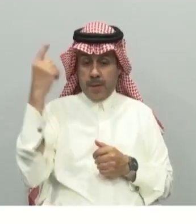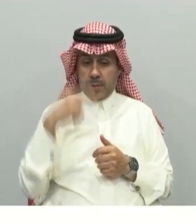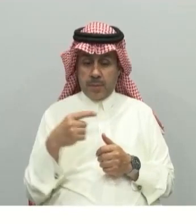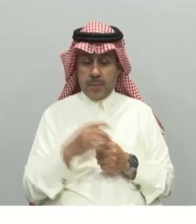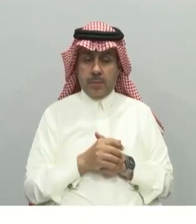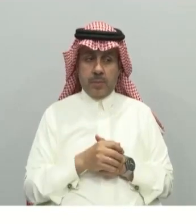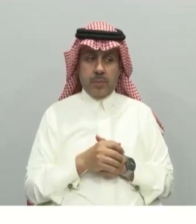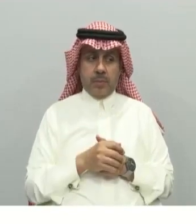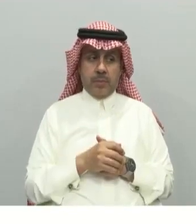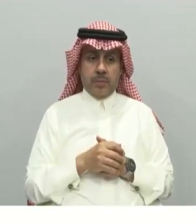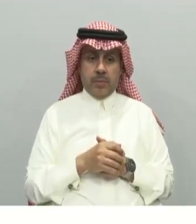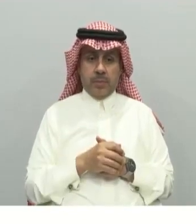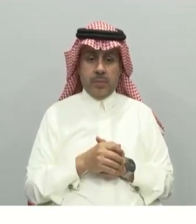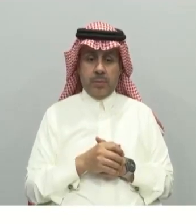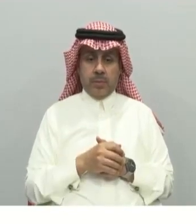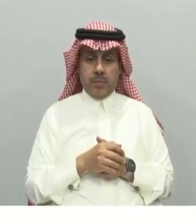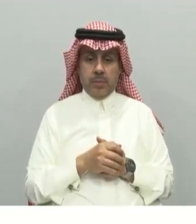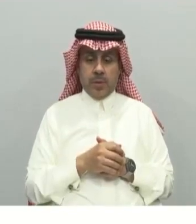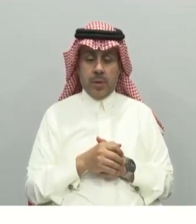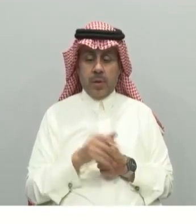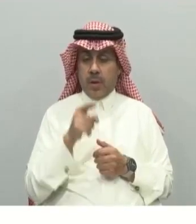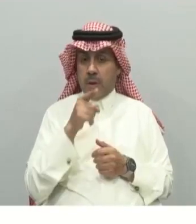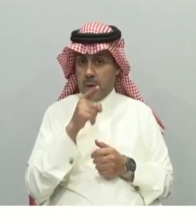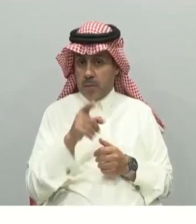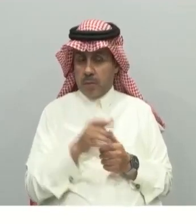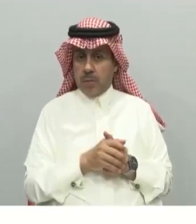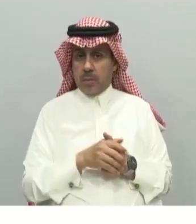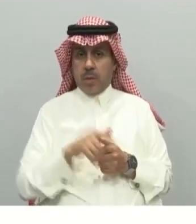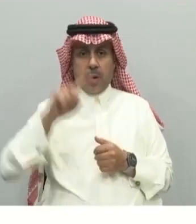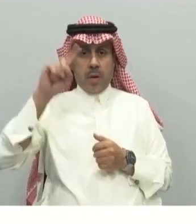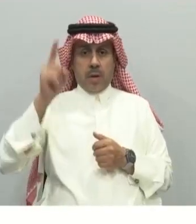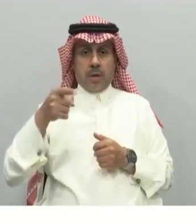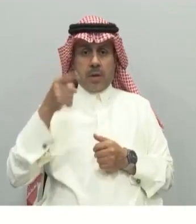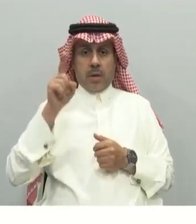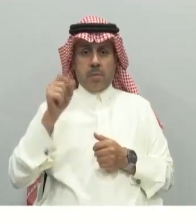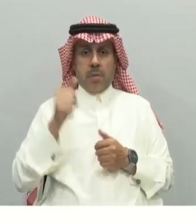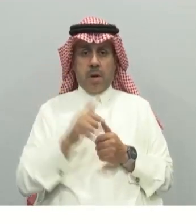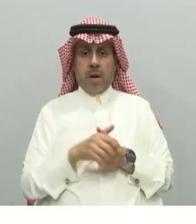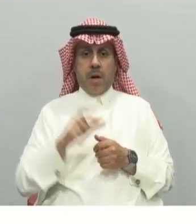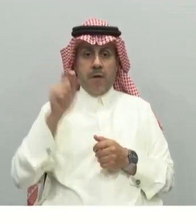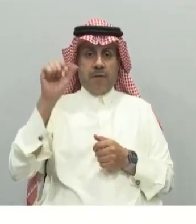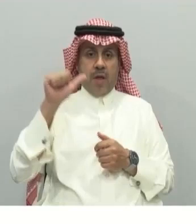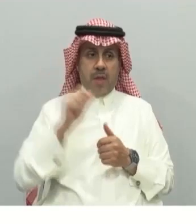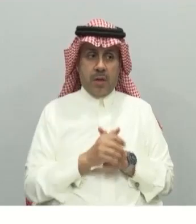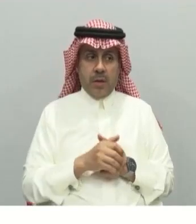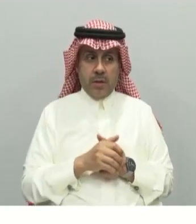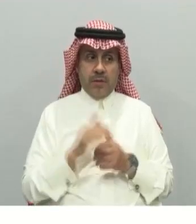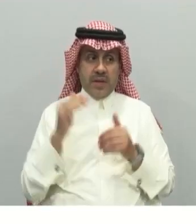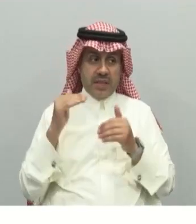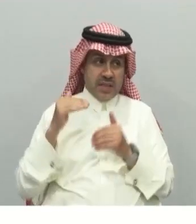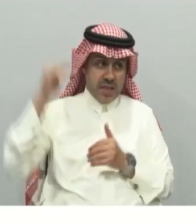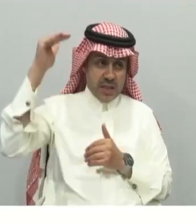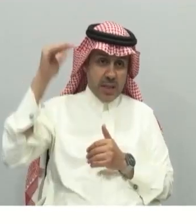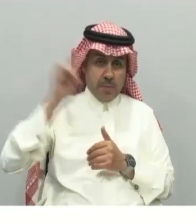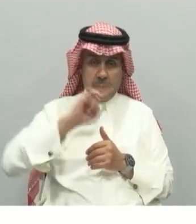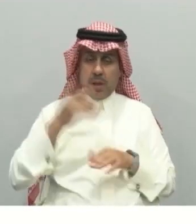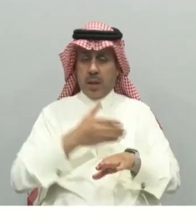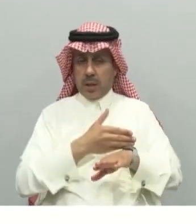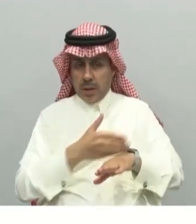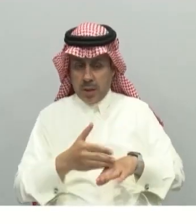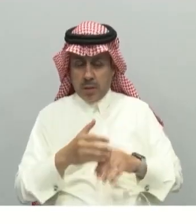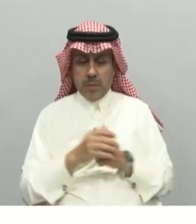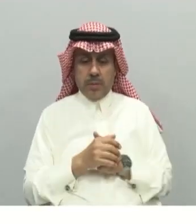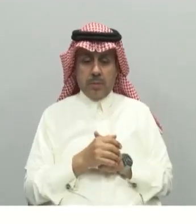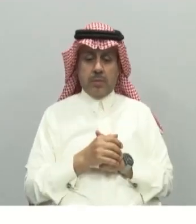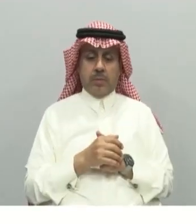فهو محرم ذلكم ايها الطلاب ان ربا الفضل فيه زياده من غير تاخير وربا النسيء فيه